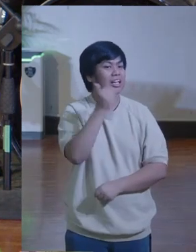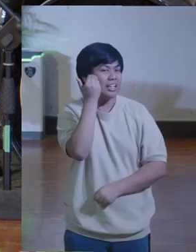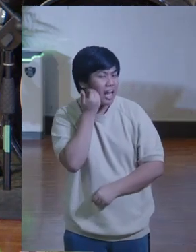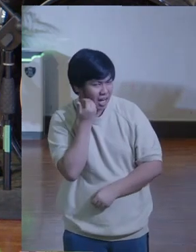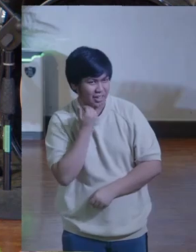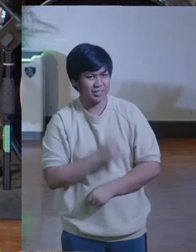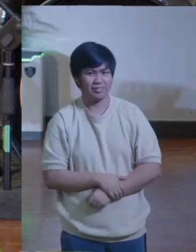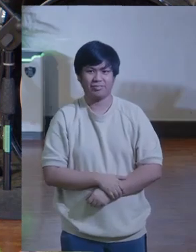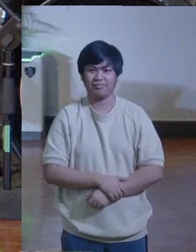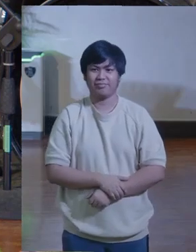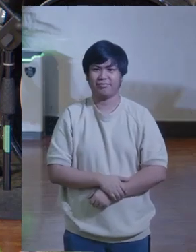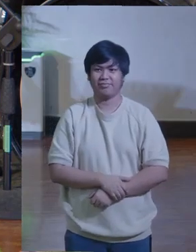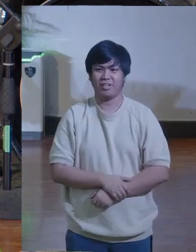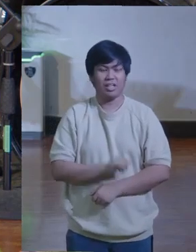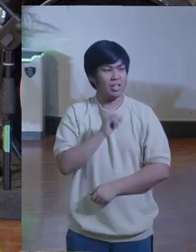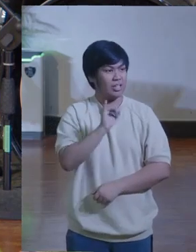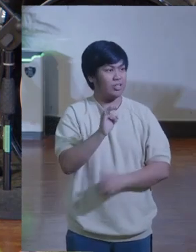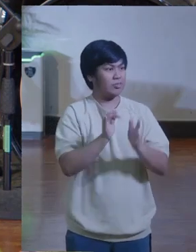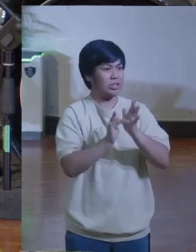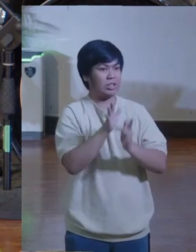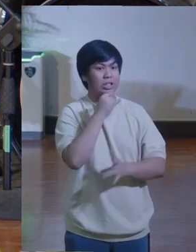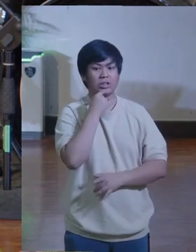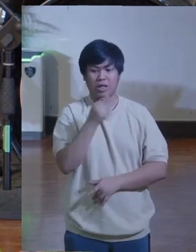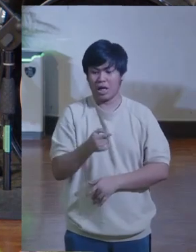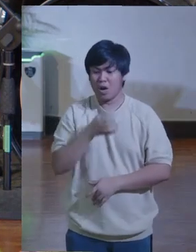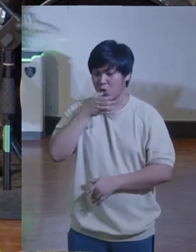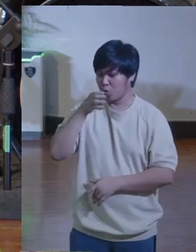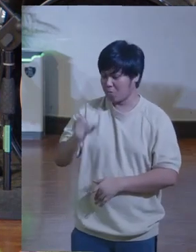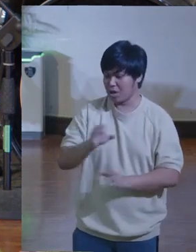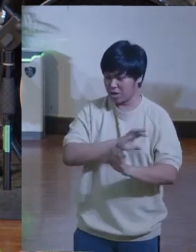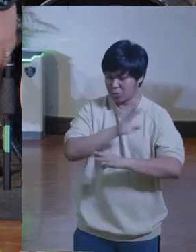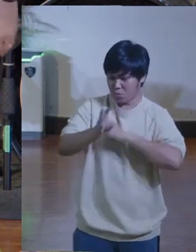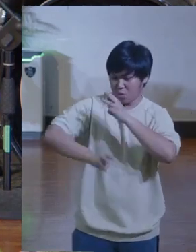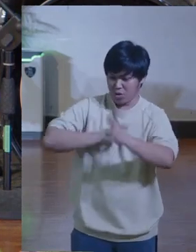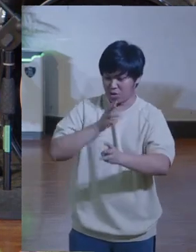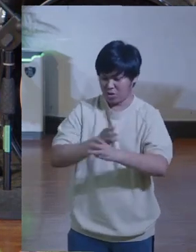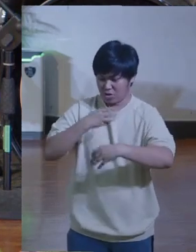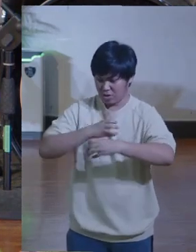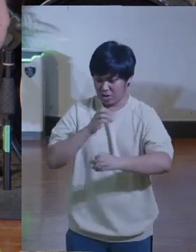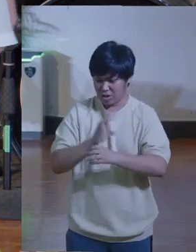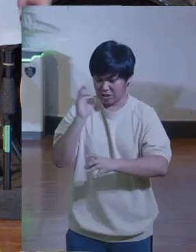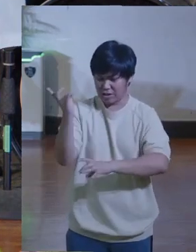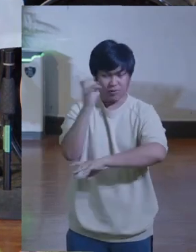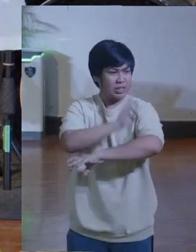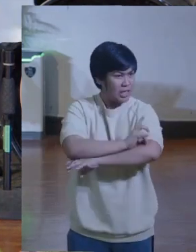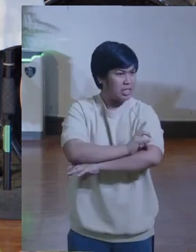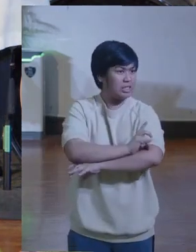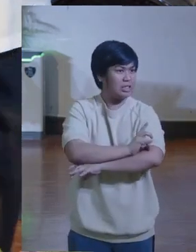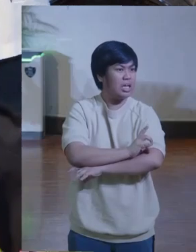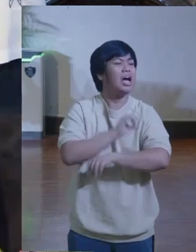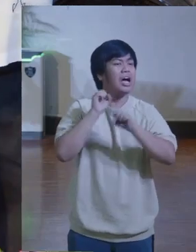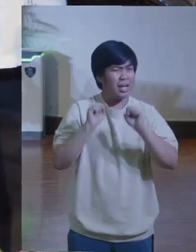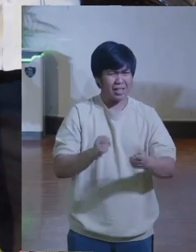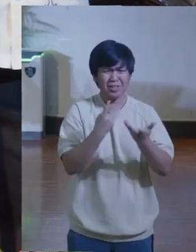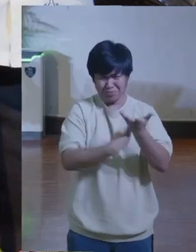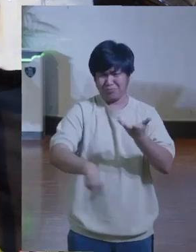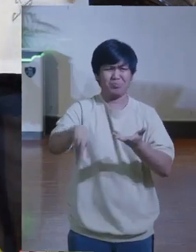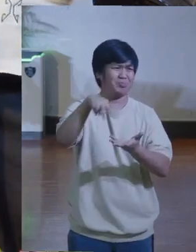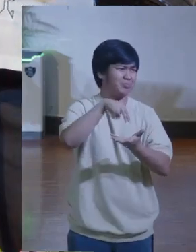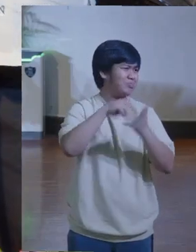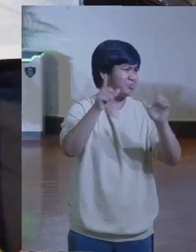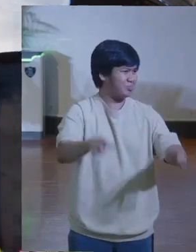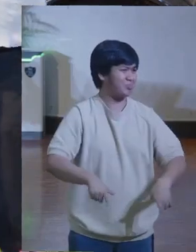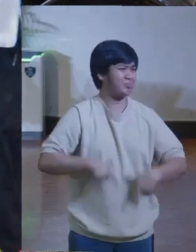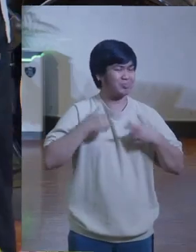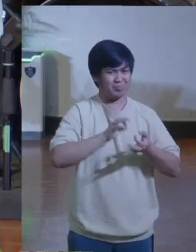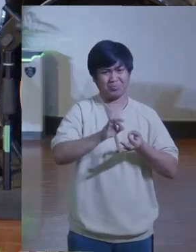kapangyarihan. Kung kaya niyang salitain at buhayin ang lahat sa pamamagitan ng isang salita lamang, kaya niyang buhayin ang ating patay ng